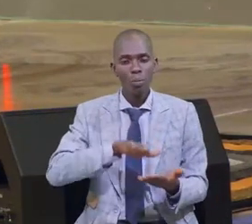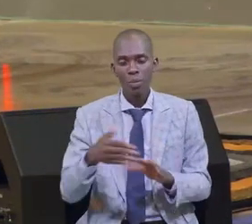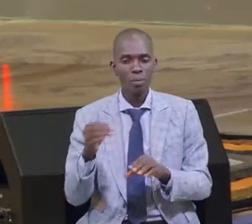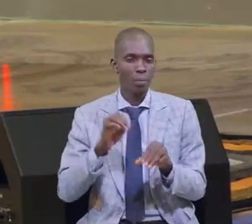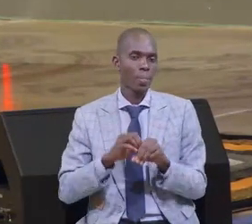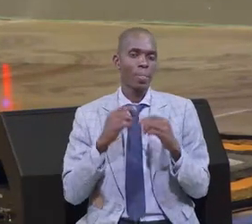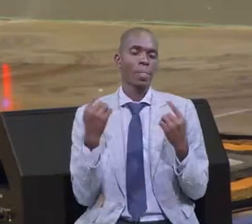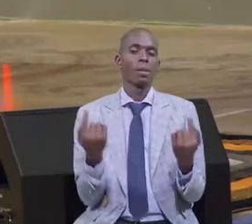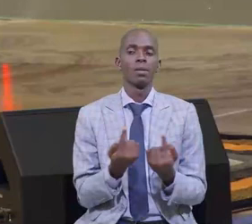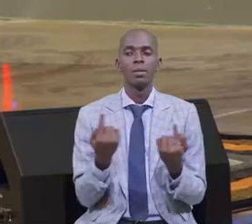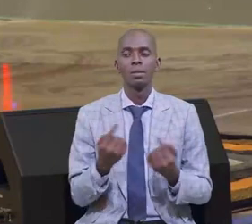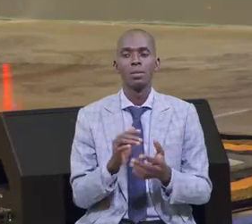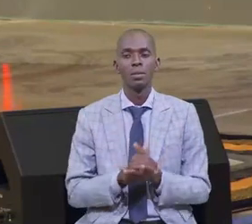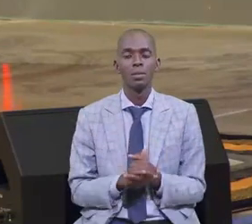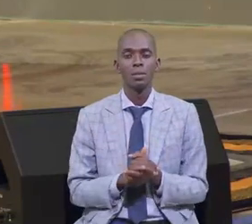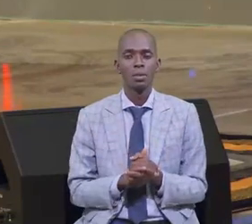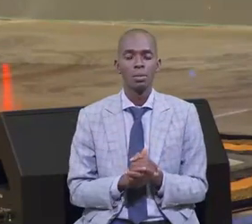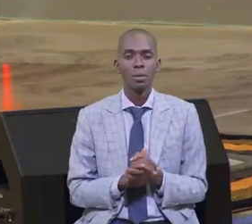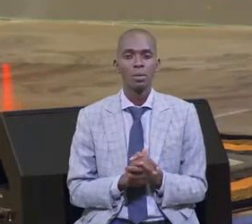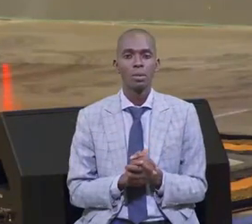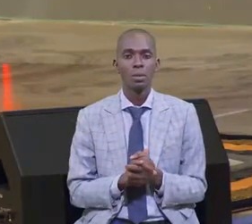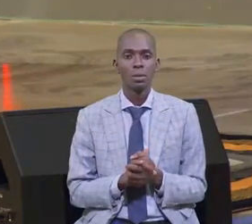pas mourir dans le péché.